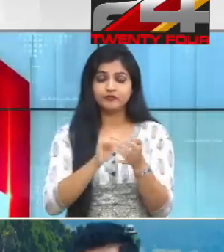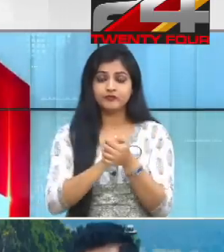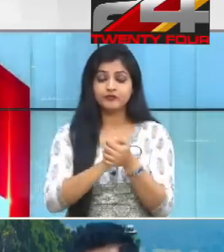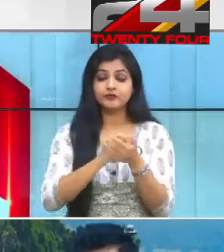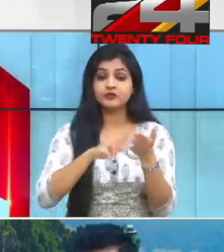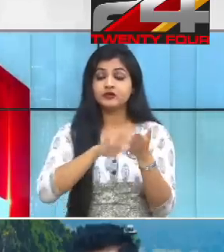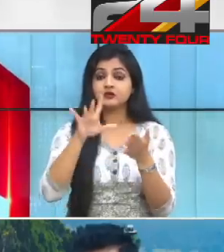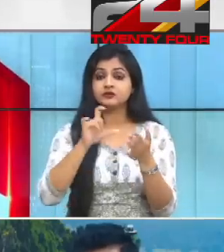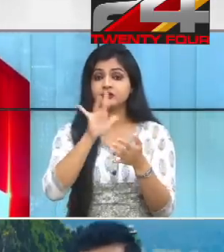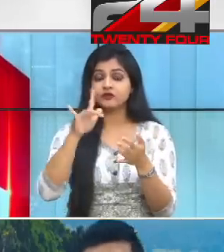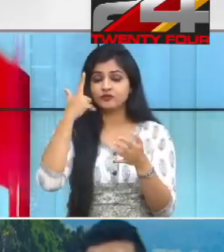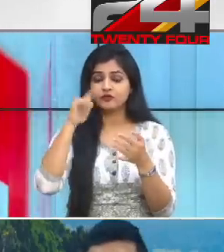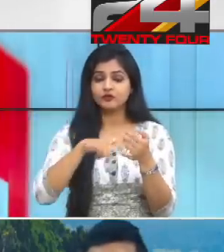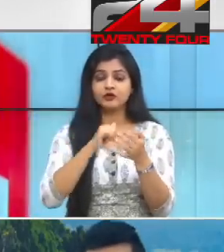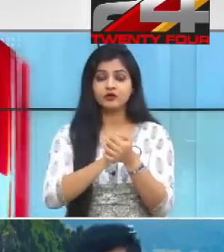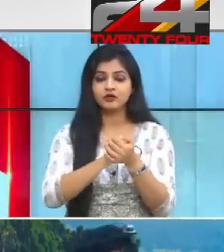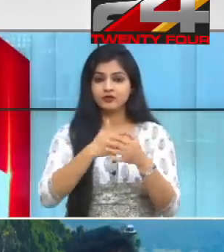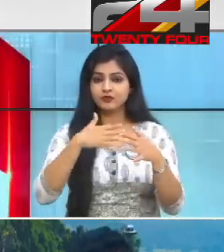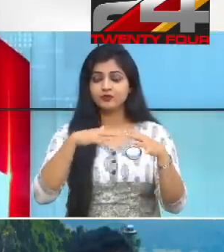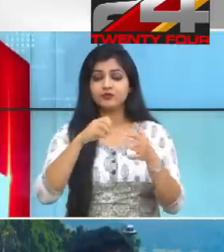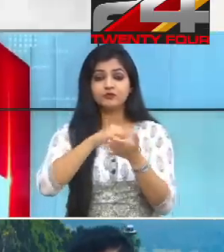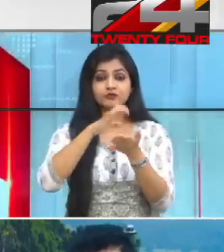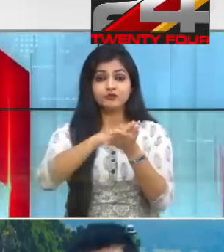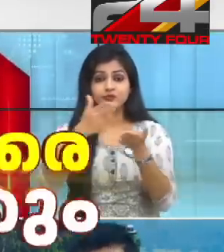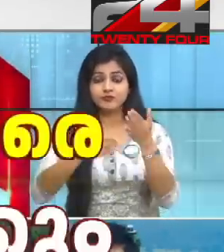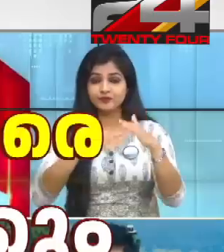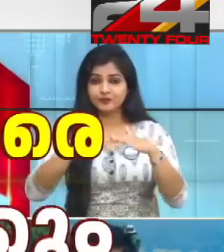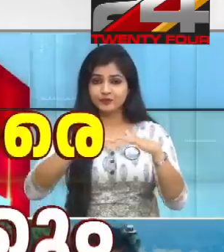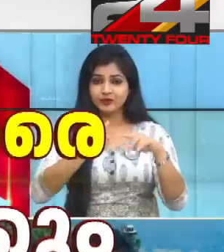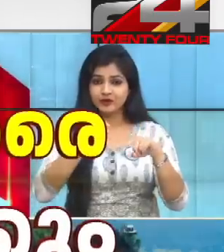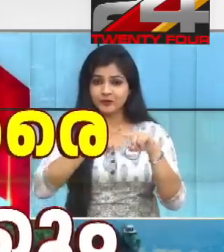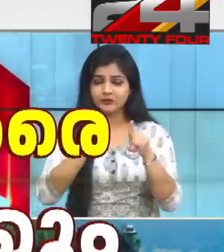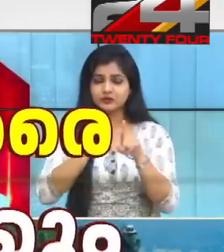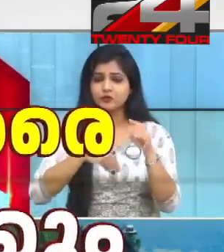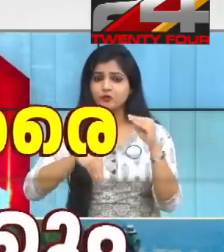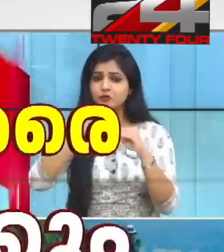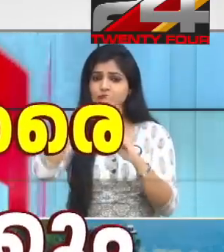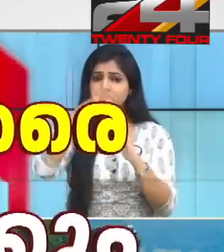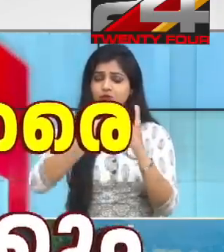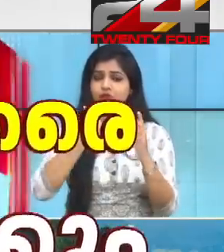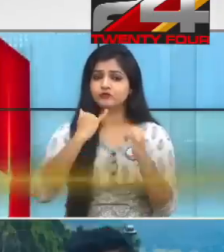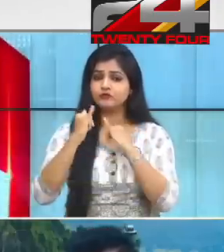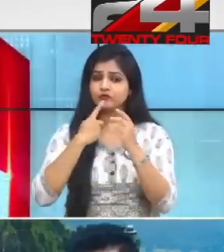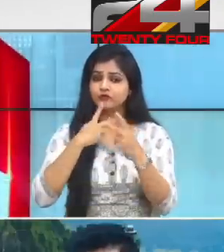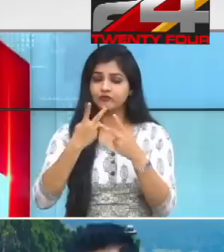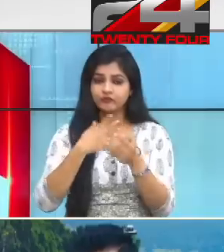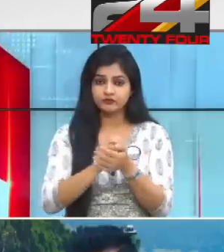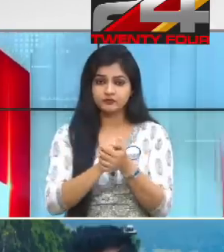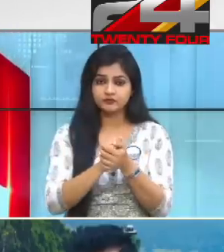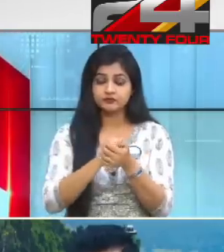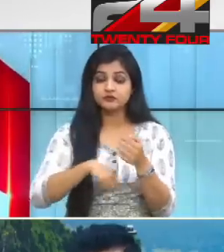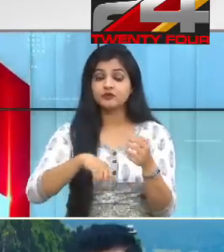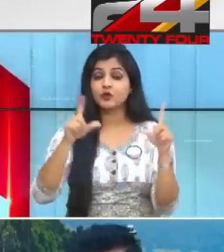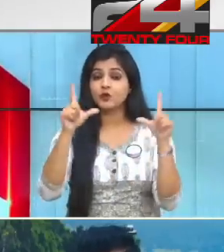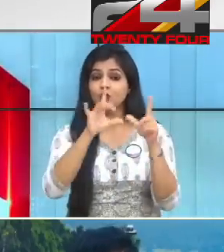നാഷണൽ സെൻറ്റർ ഫോർ സെസിമോളജി ന്യൂഡൽഹി അവരുമായി ഇതുമായി ബന്ധപ്പെട്ട കാര്യങ്ങൾ ചർച്ച ചെയ്തു. വയനാട്ടിൽ ചില പ്രദേശങ്ങളുണ്ടായ